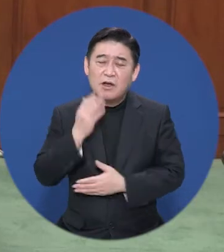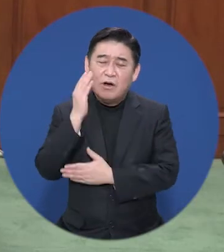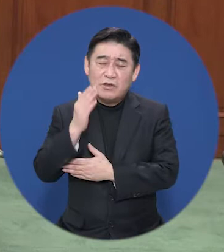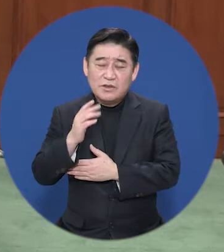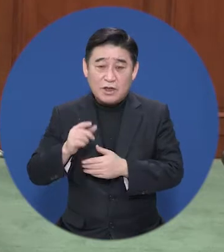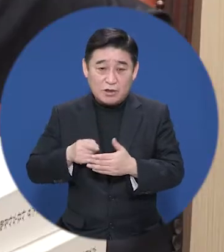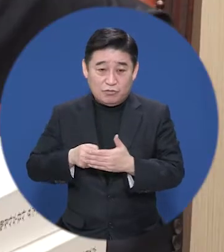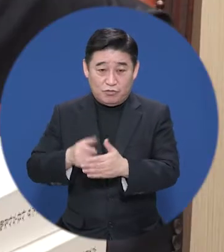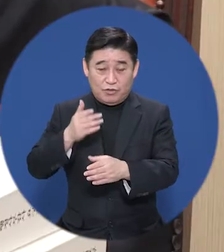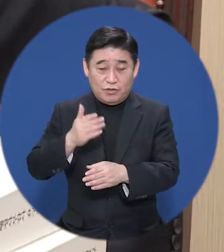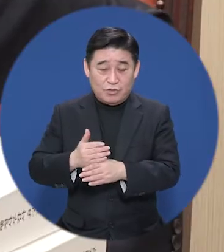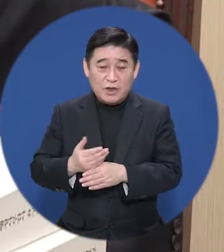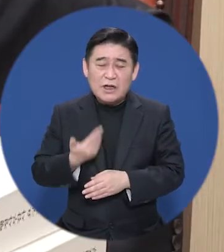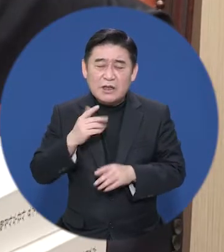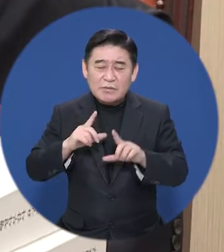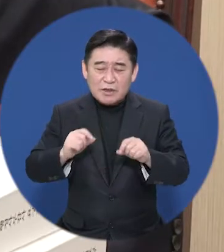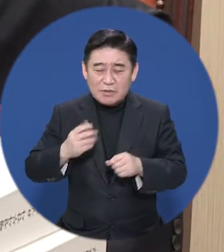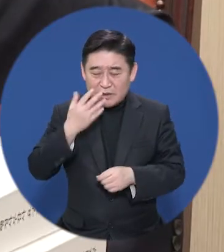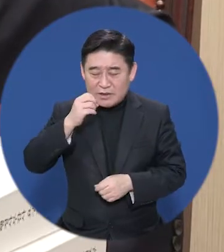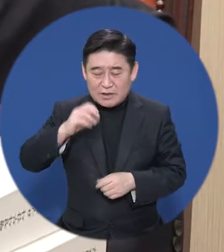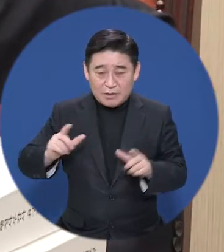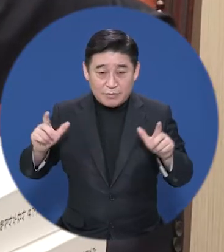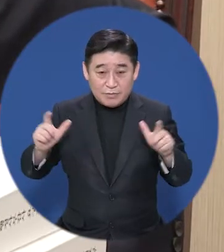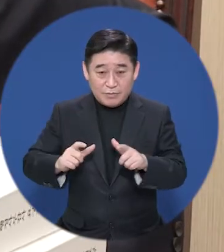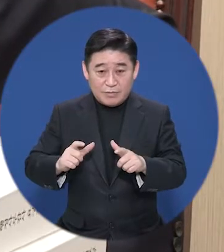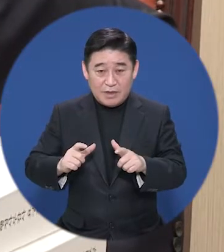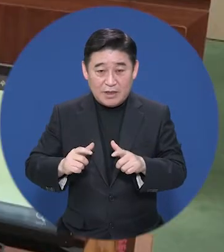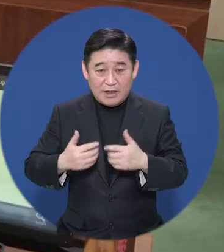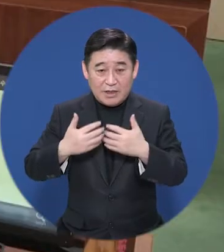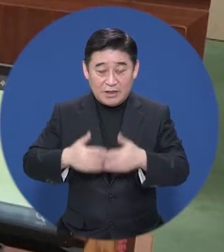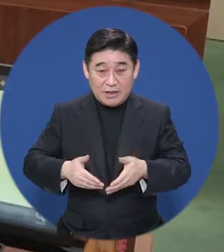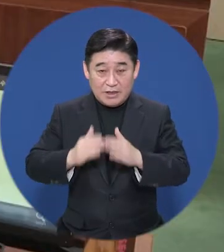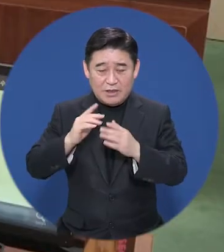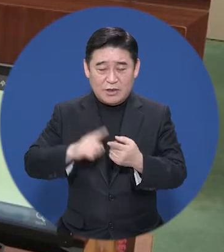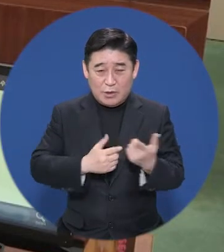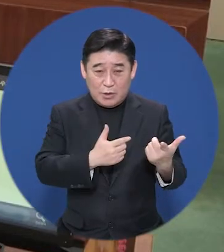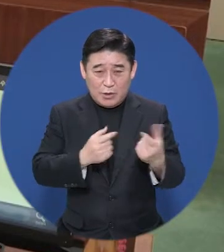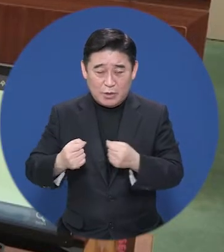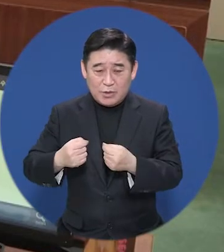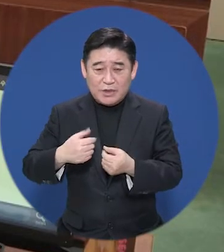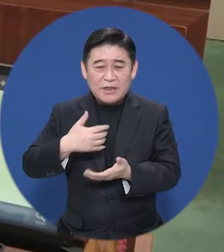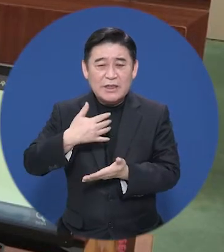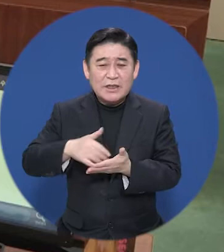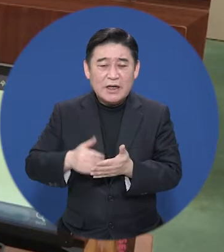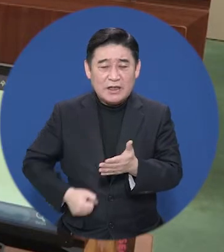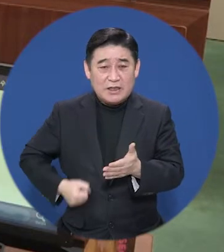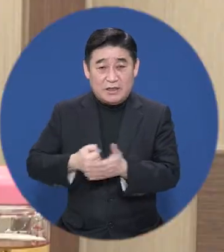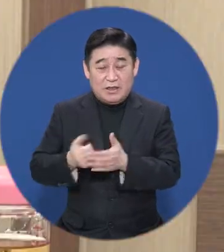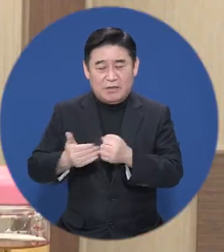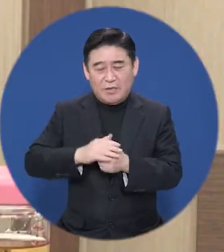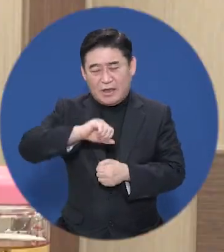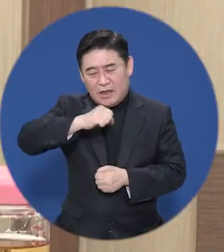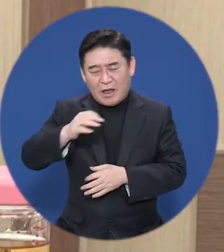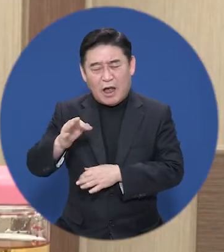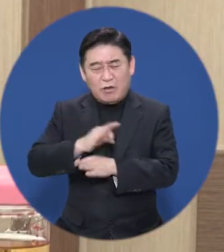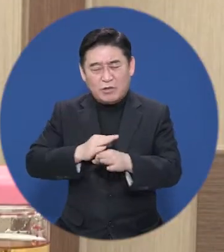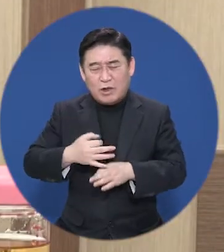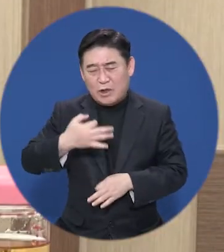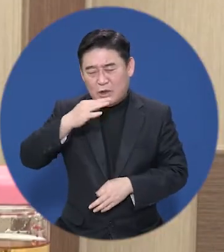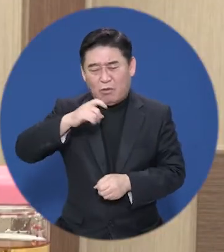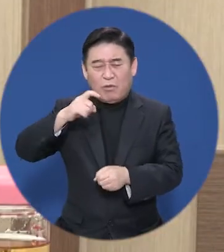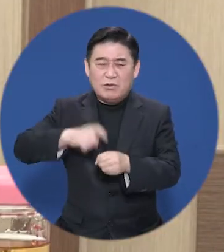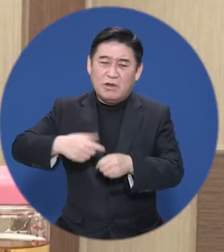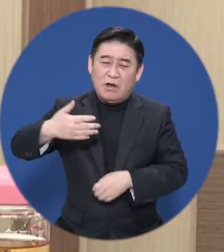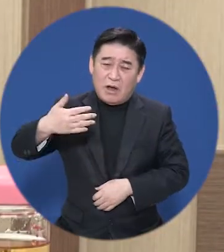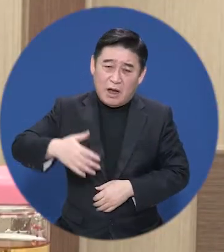서울시가 진행하고 있는 음식물 쓰레기 감량기 설치에 대해서는 획일적인 용량 지정으로 인해 예산 운영이 효율적으로